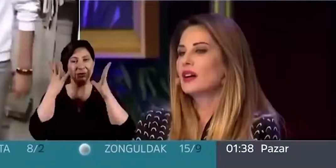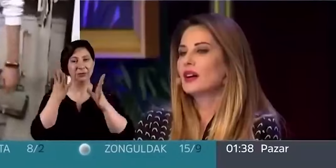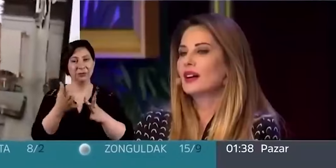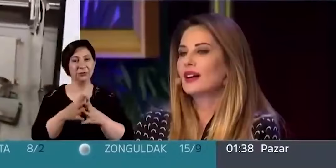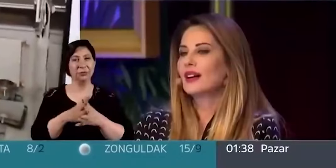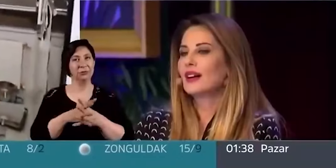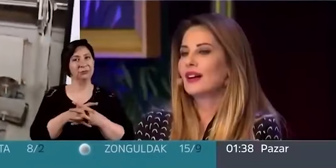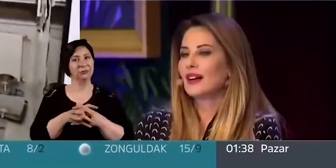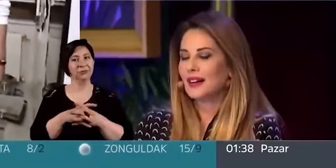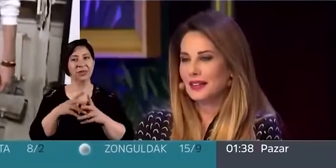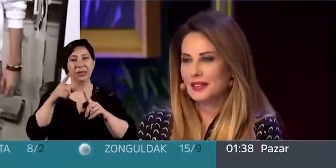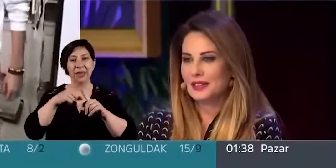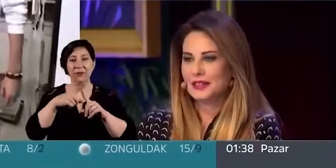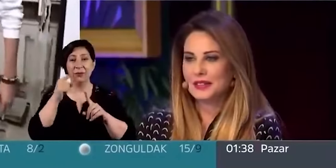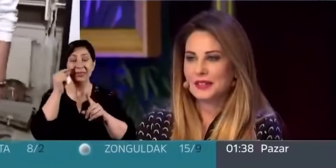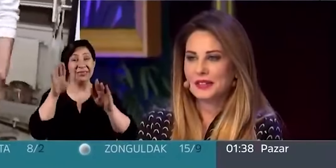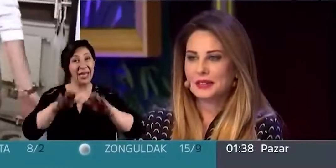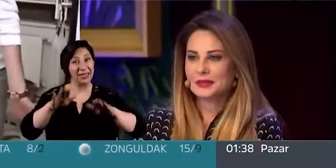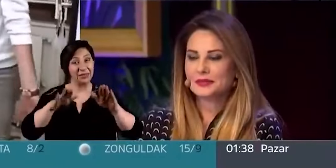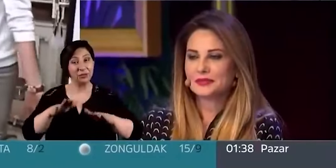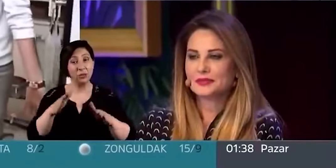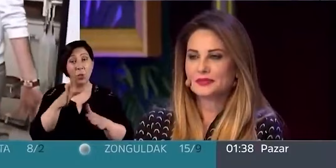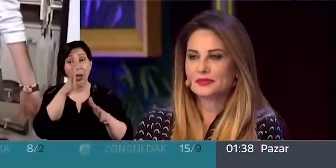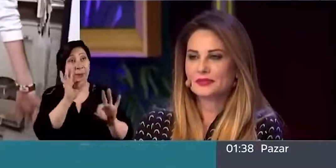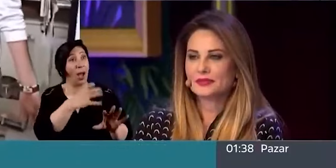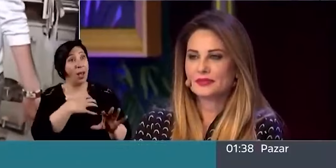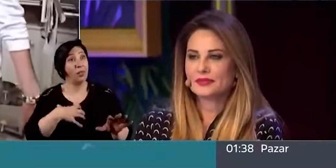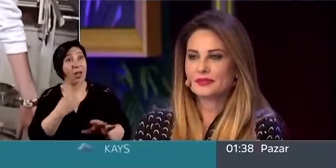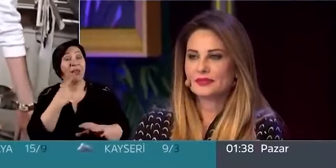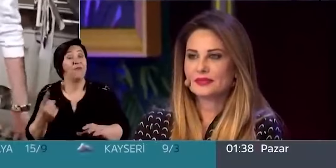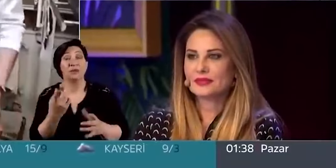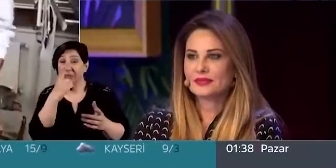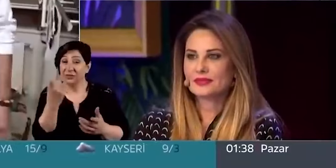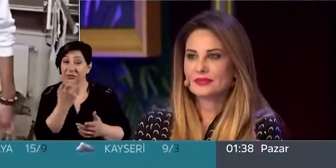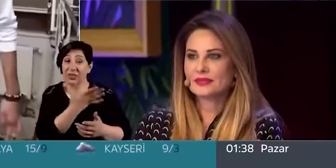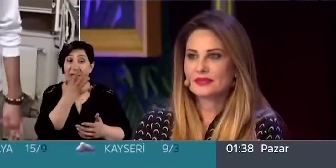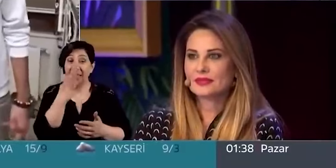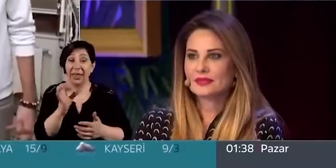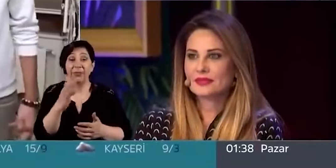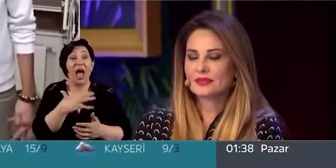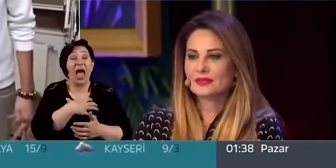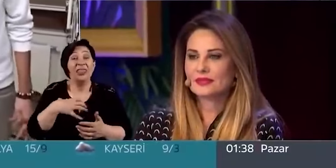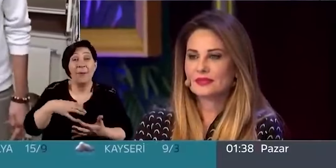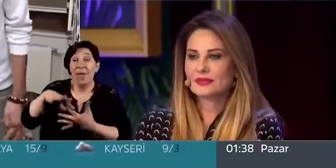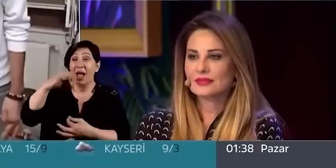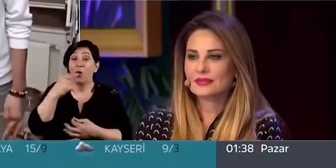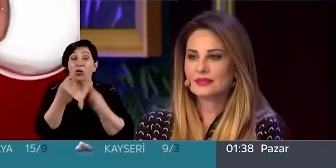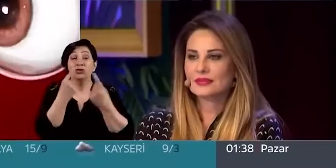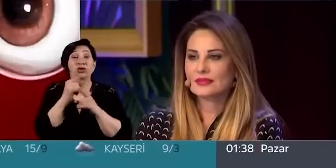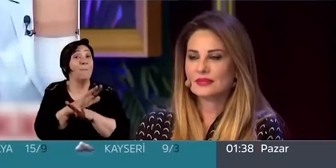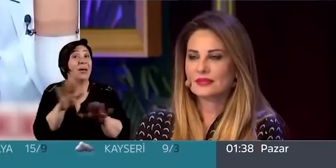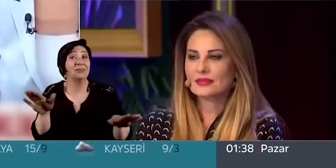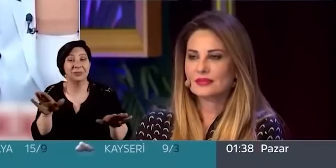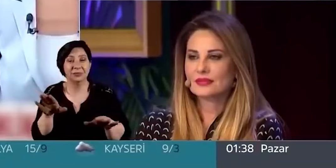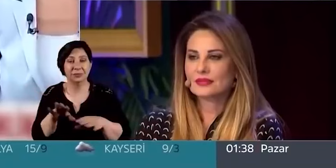Aa. Tayfun Bey sakin olun, sakin olun. Kim orada benim anneme söyle söylüyor ya? Kimse benim annem hakkında konuşamaz, tamam